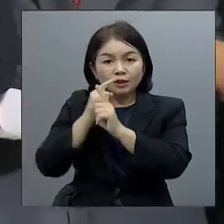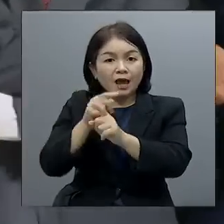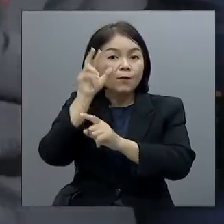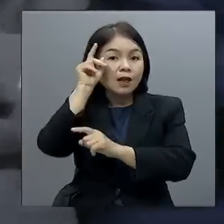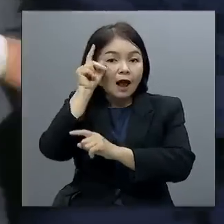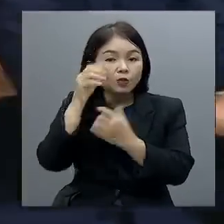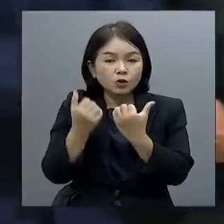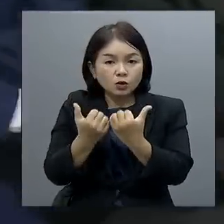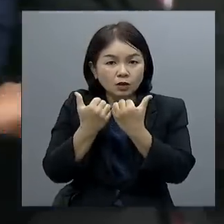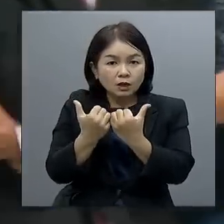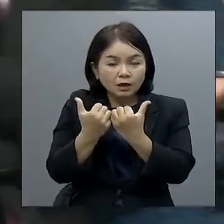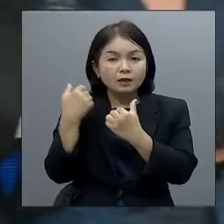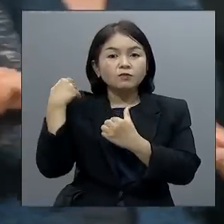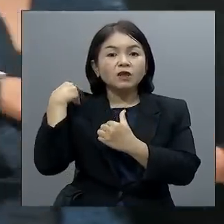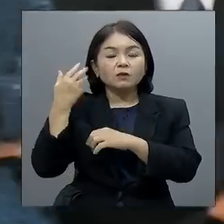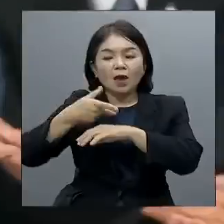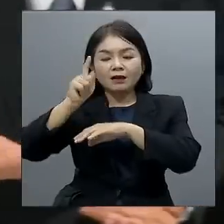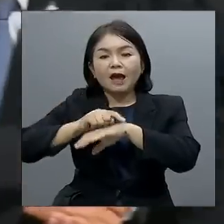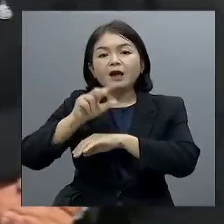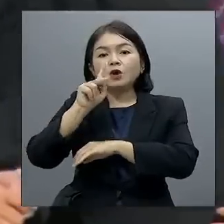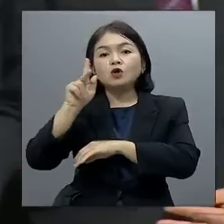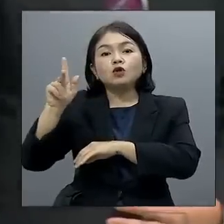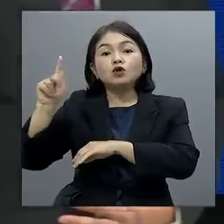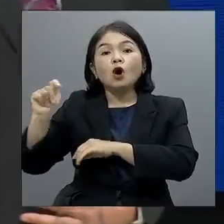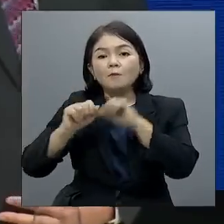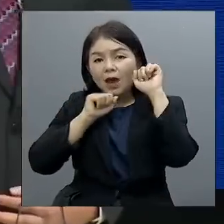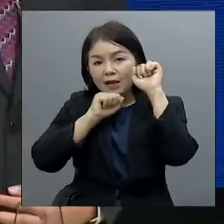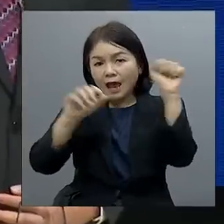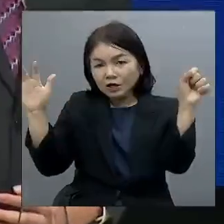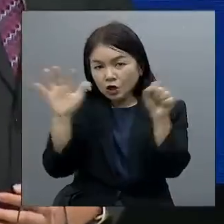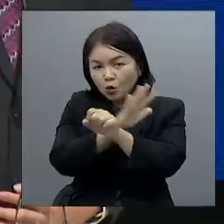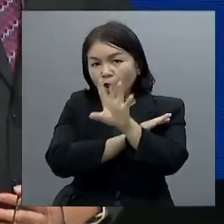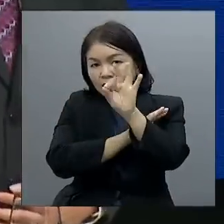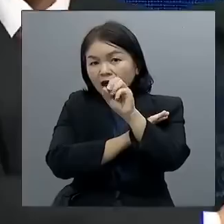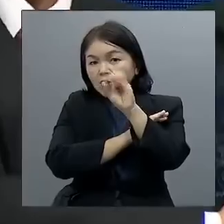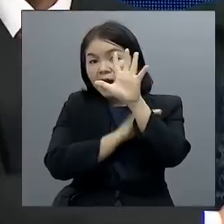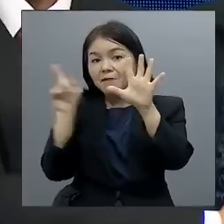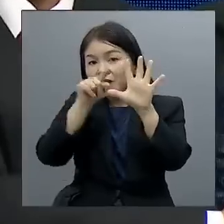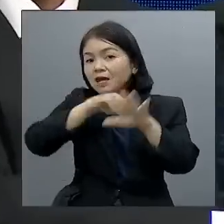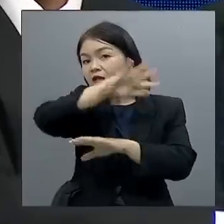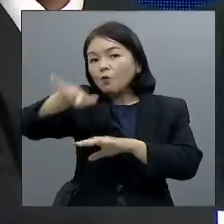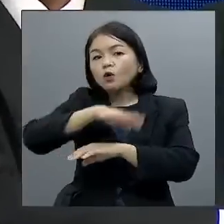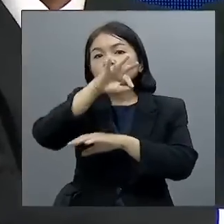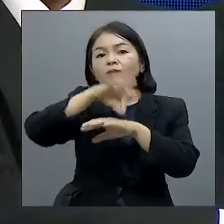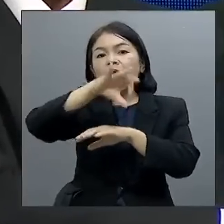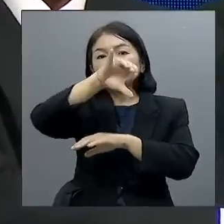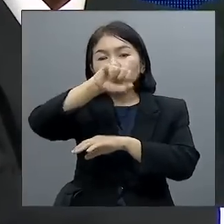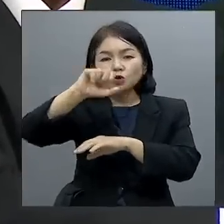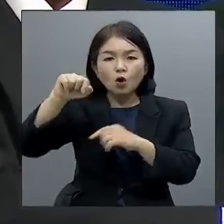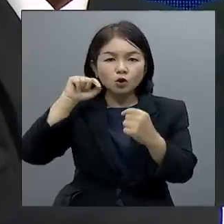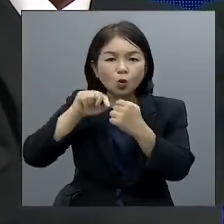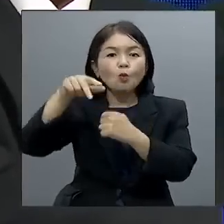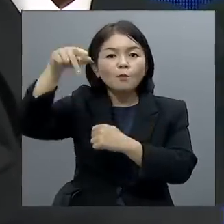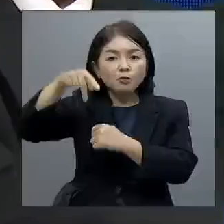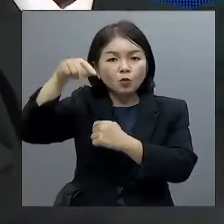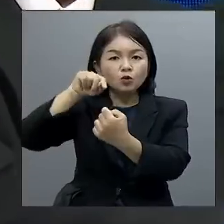นายอิทธิพรบุญประคองประธานกกตเตรียมประกาศให้ครบร้อยละ 95ของเขตเลือกตั้งทั้งหมดในวันพุธที่ 21มิถุนายน